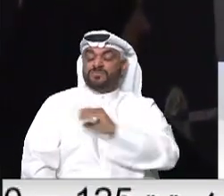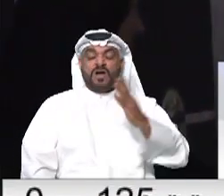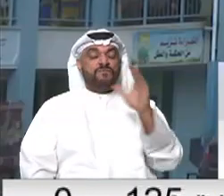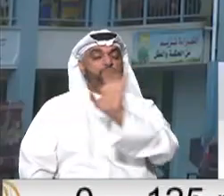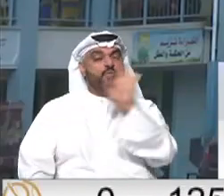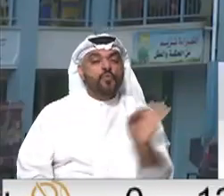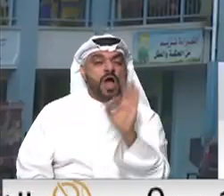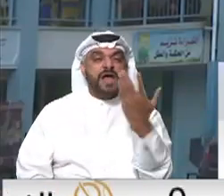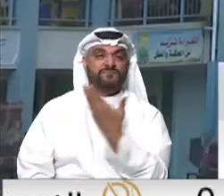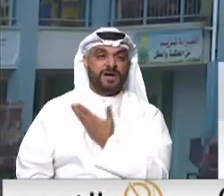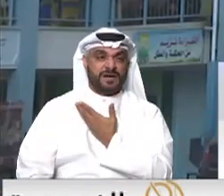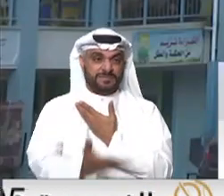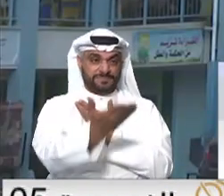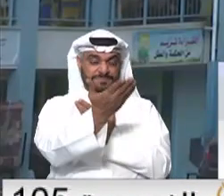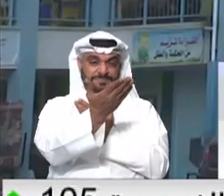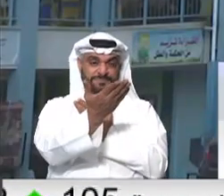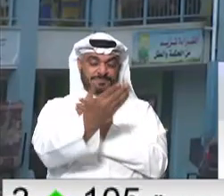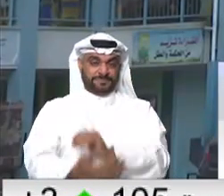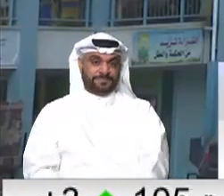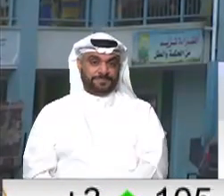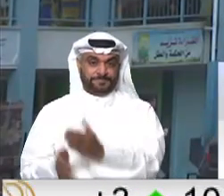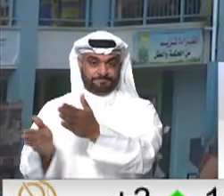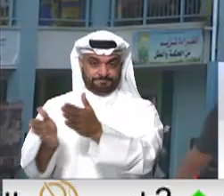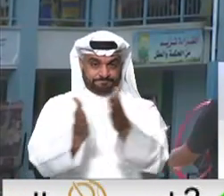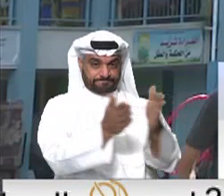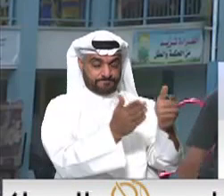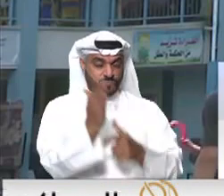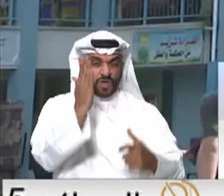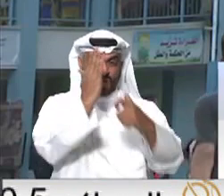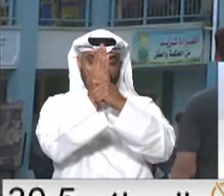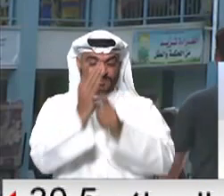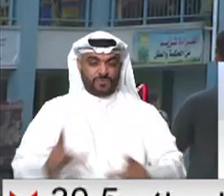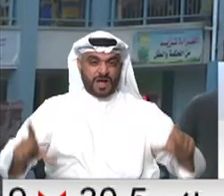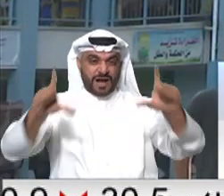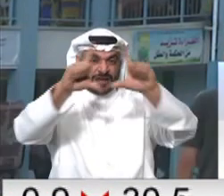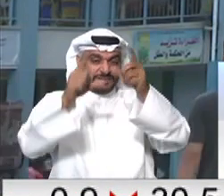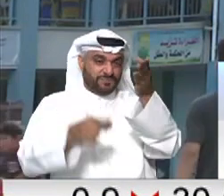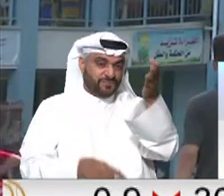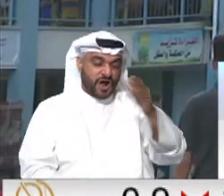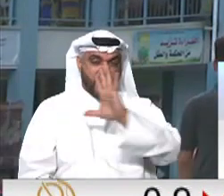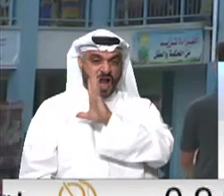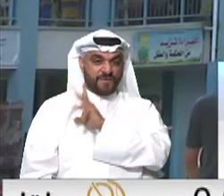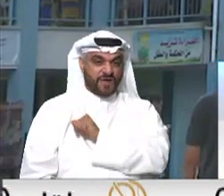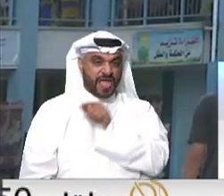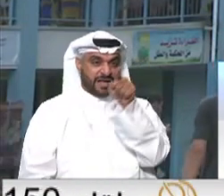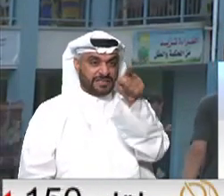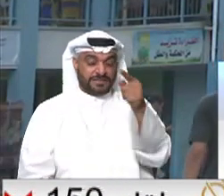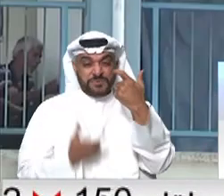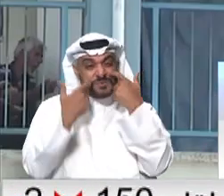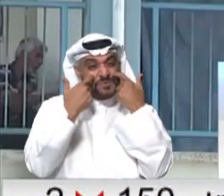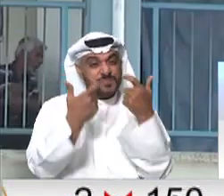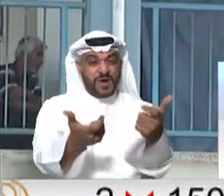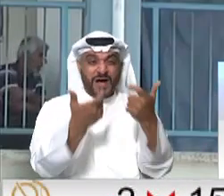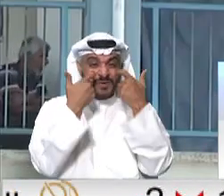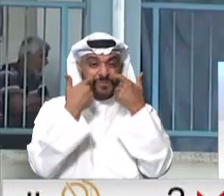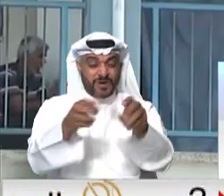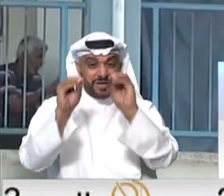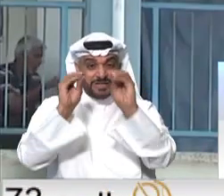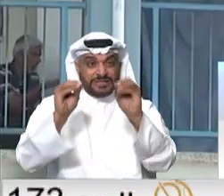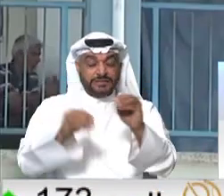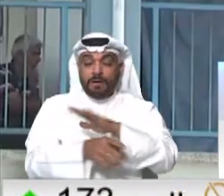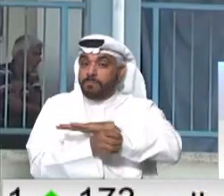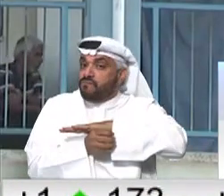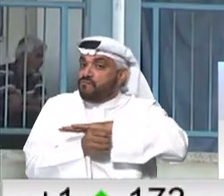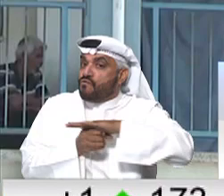الأحياء السكنية. وكالة غوث وتشغيل اللاجئين الفلسطينيين الأونروا حذرت من أن